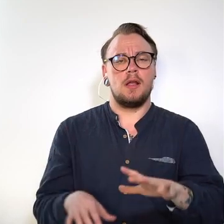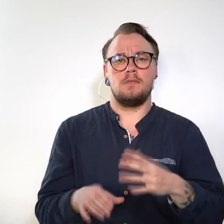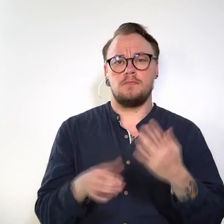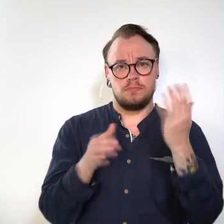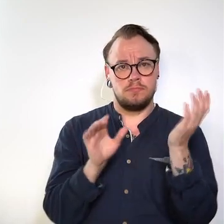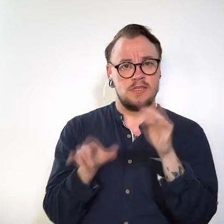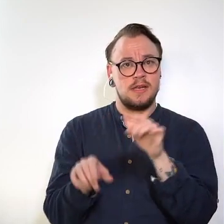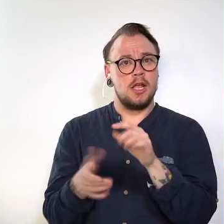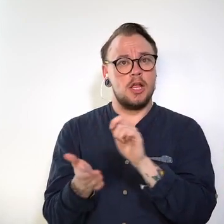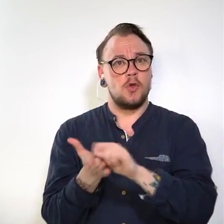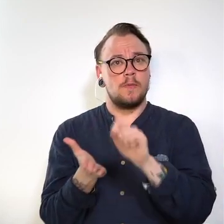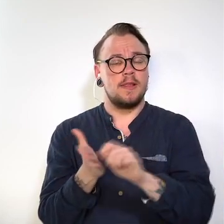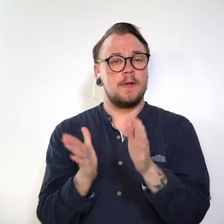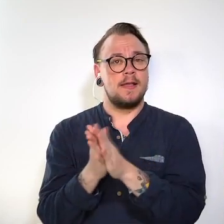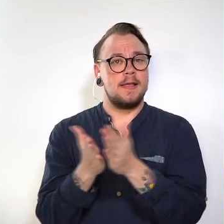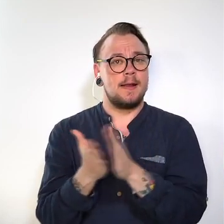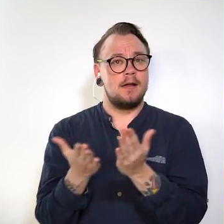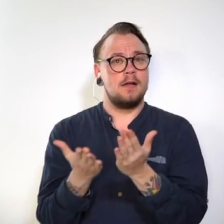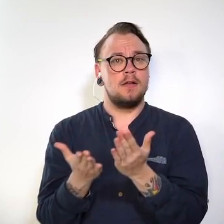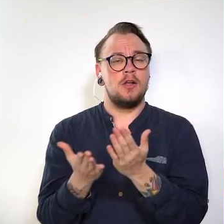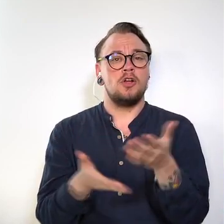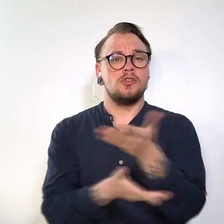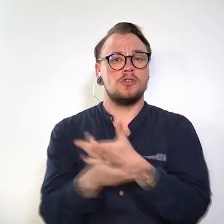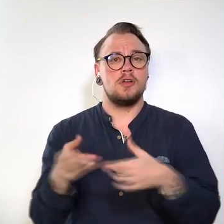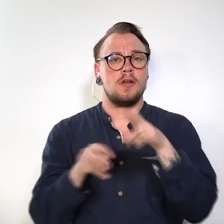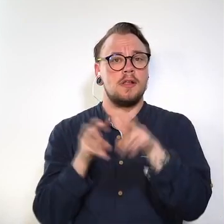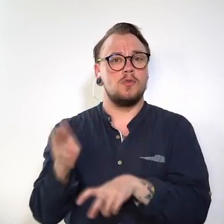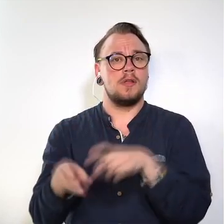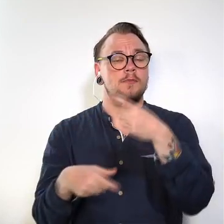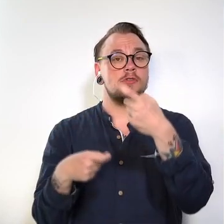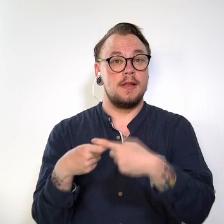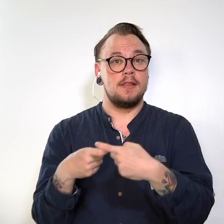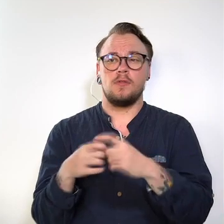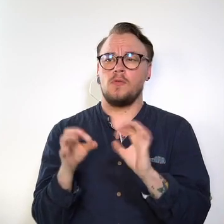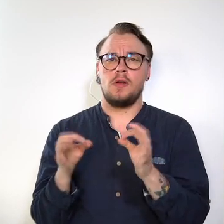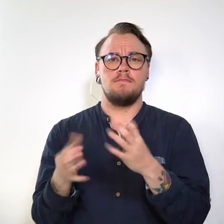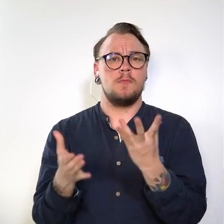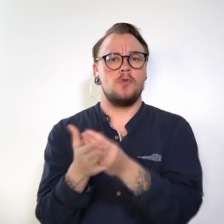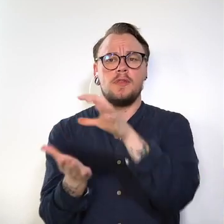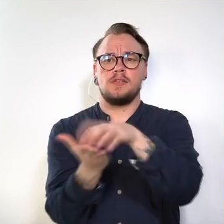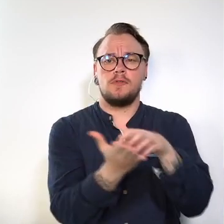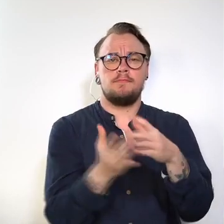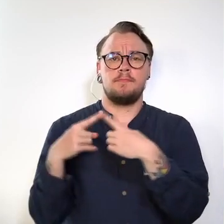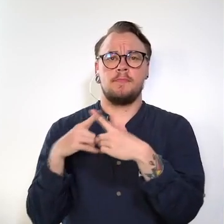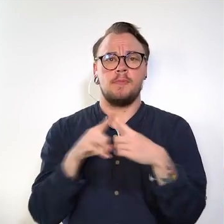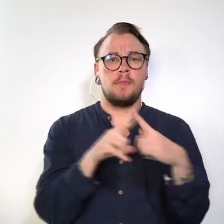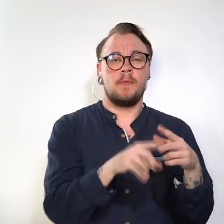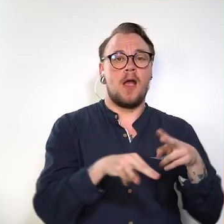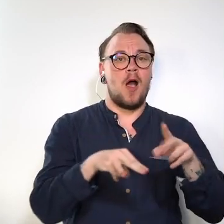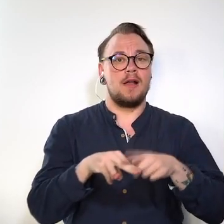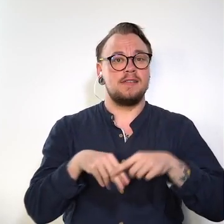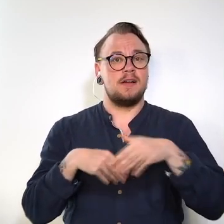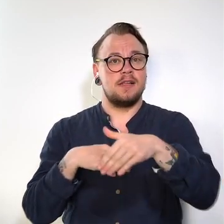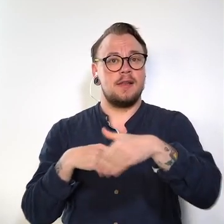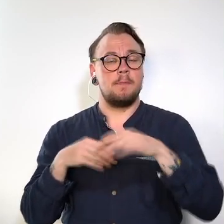eri yhteiskunnissa suhtaudutaan AIDSiin. Silloin Australian liittovaltio oli malliesimerkki hyvin toimivasta